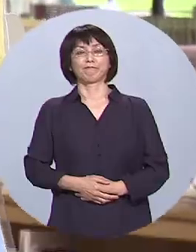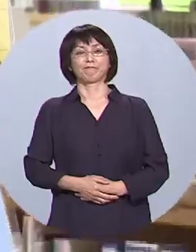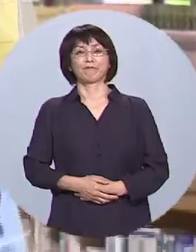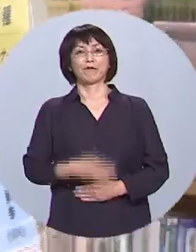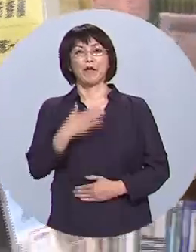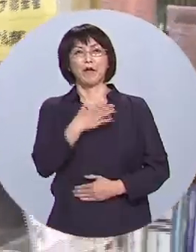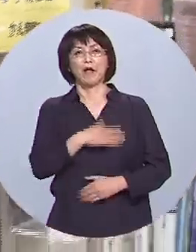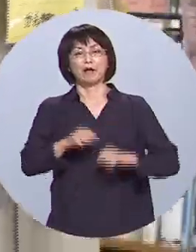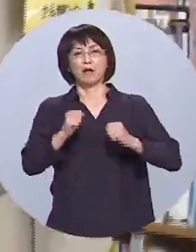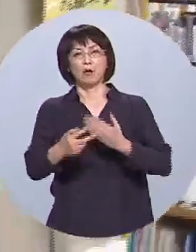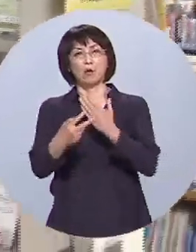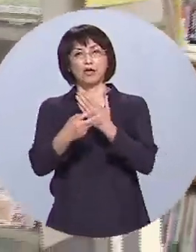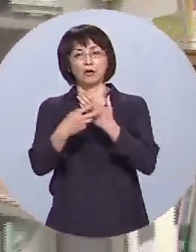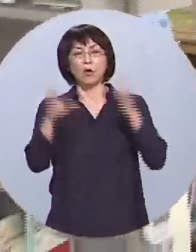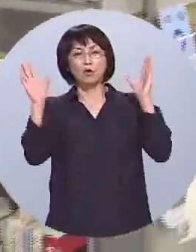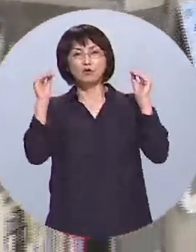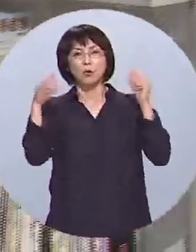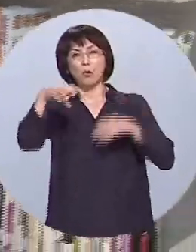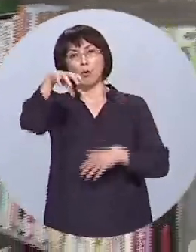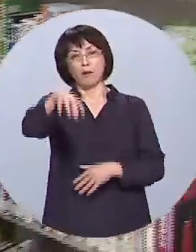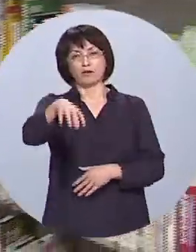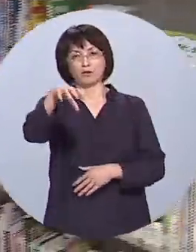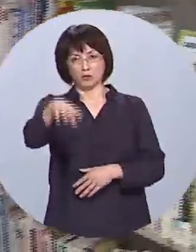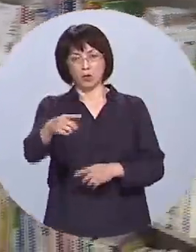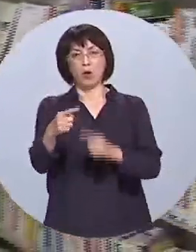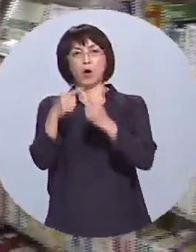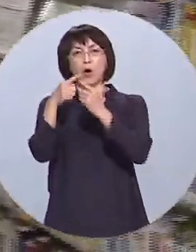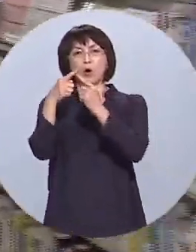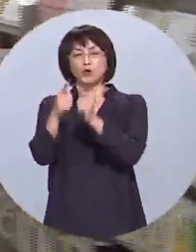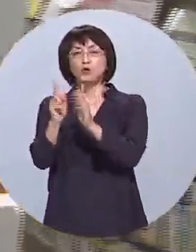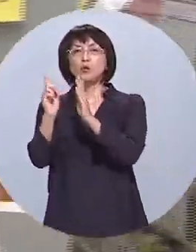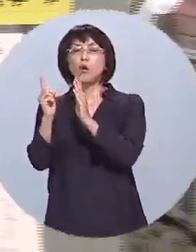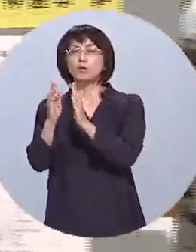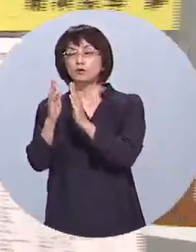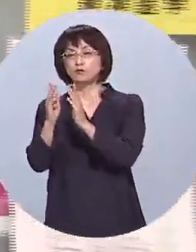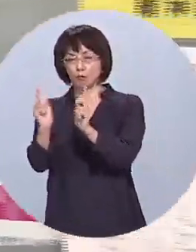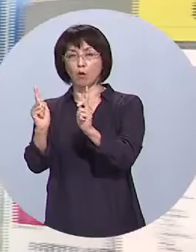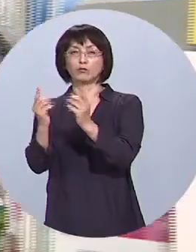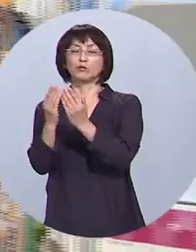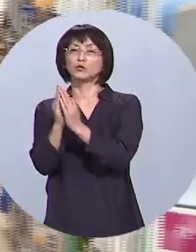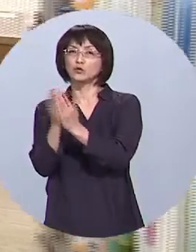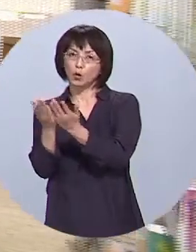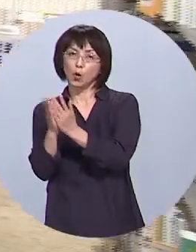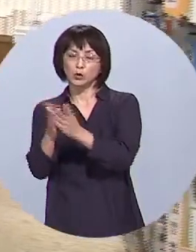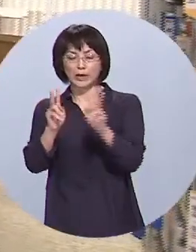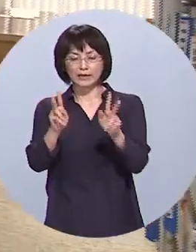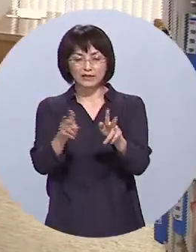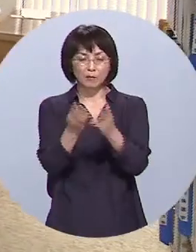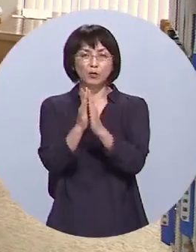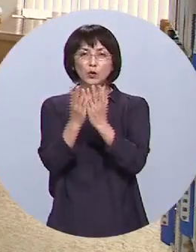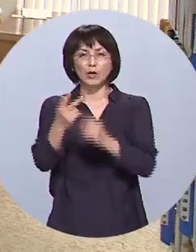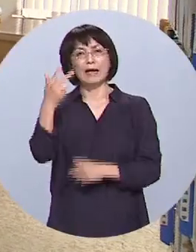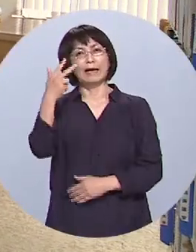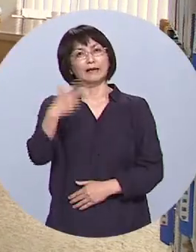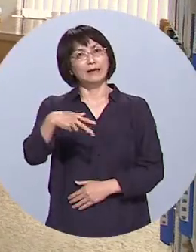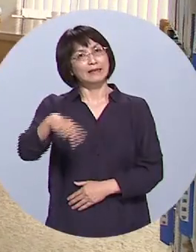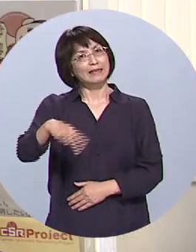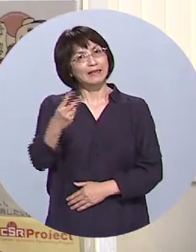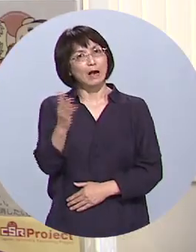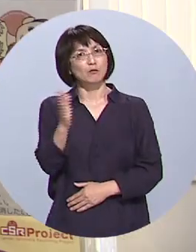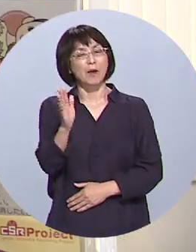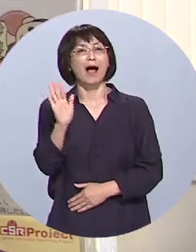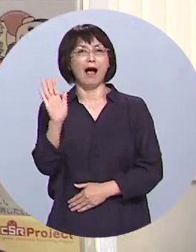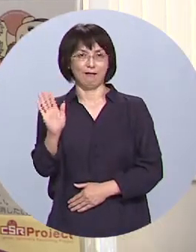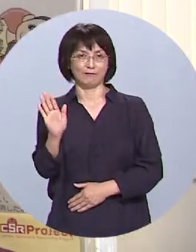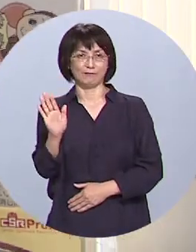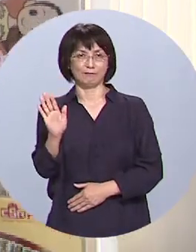健康医療の情報コーナーには入門書や専門書などの本がおよそ7200冊、その他に持ち